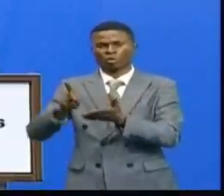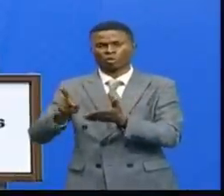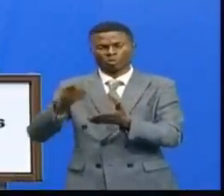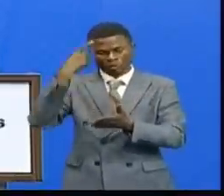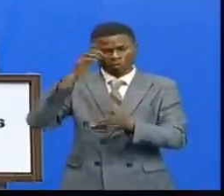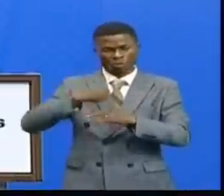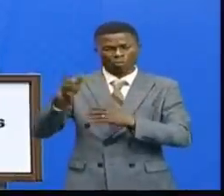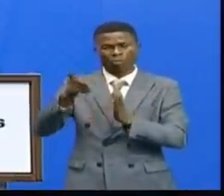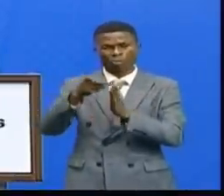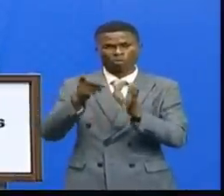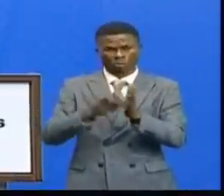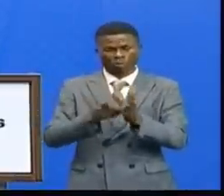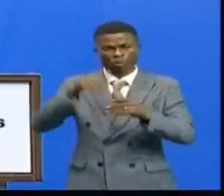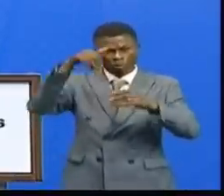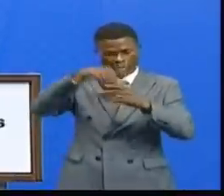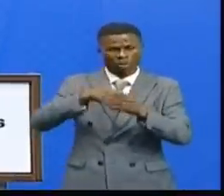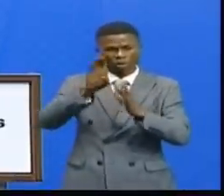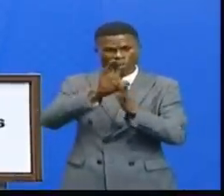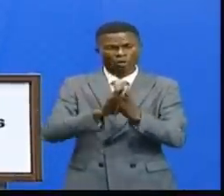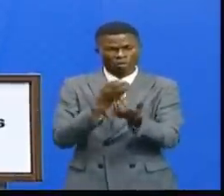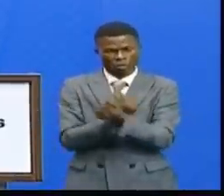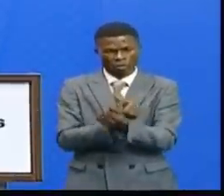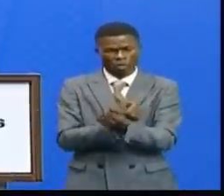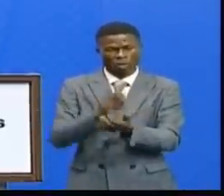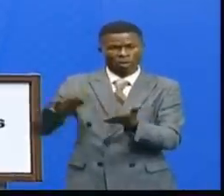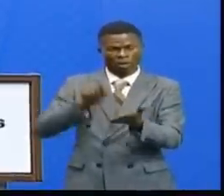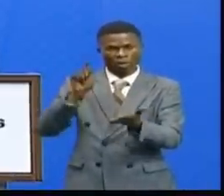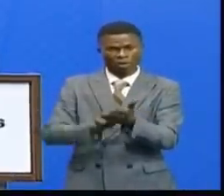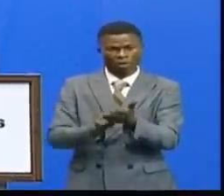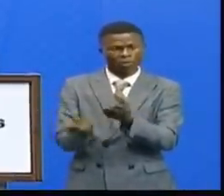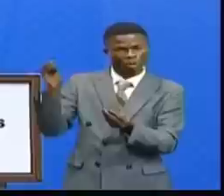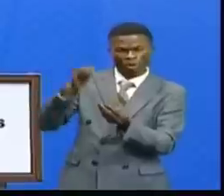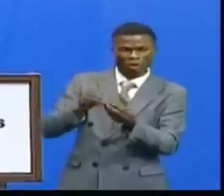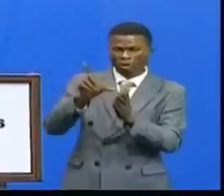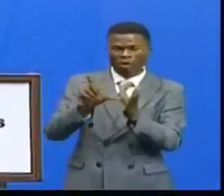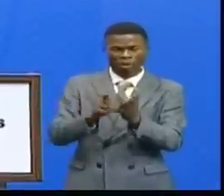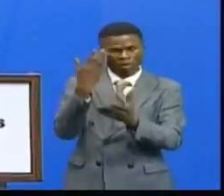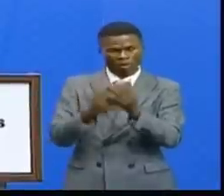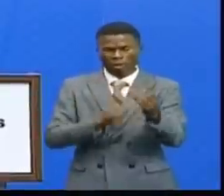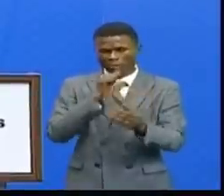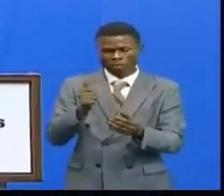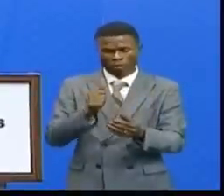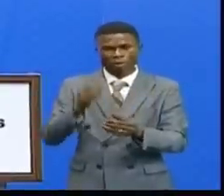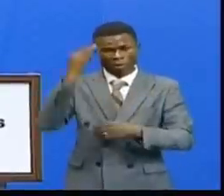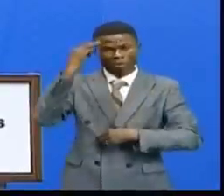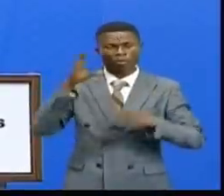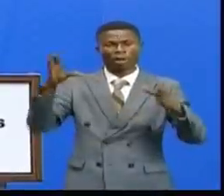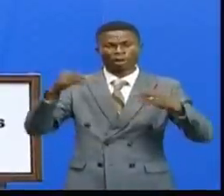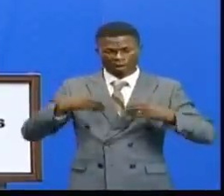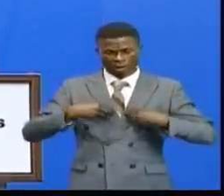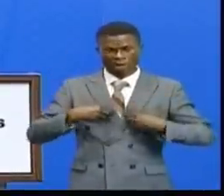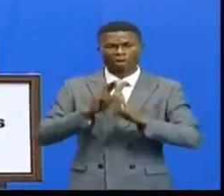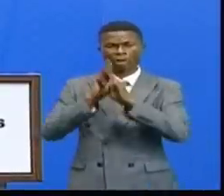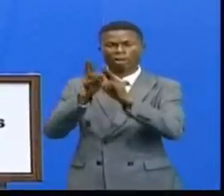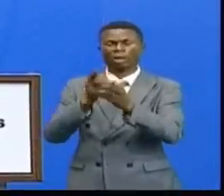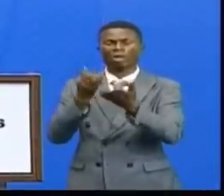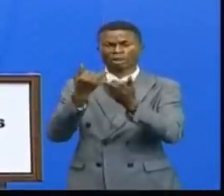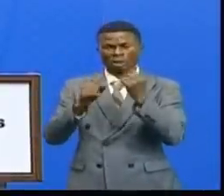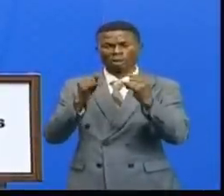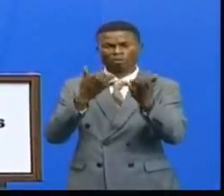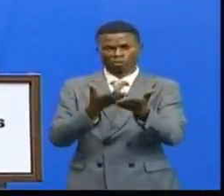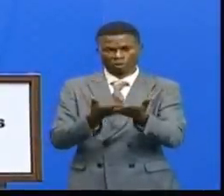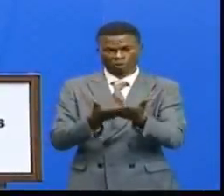suivant le principe constitutionnel « pas de taxes sans loi ». Le Conseil a pris acte de sa note d'information.